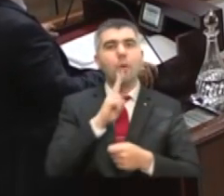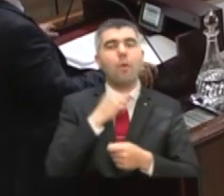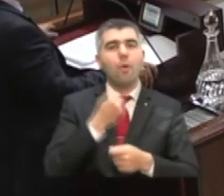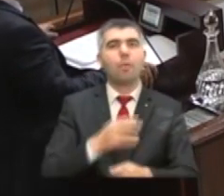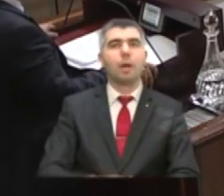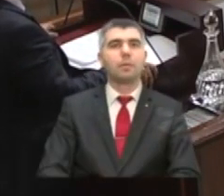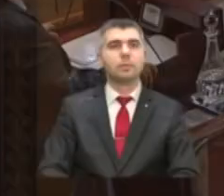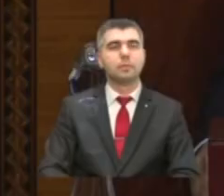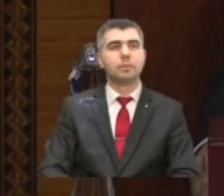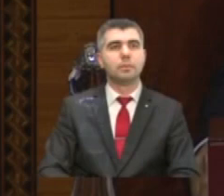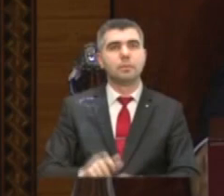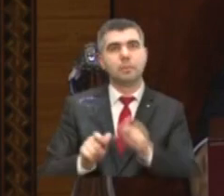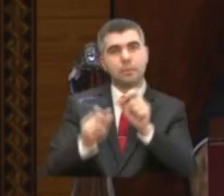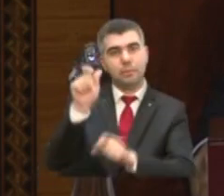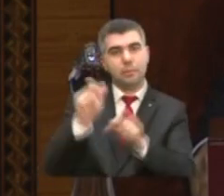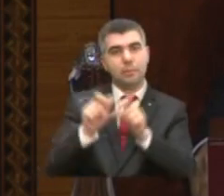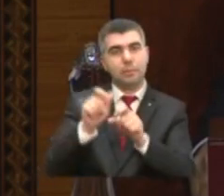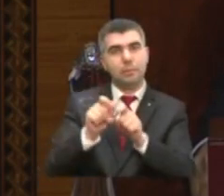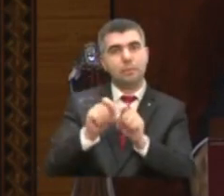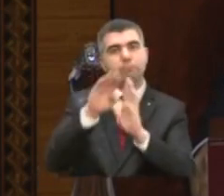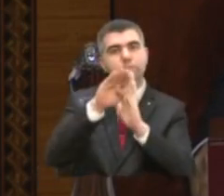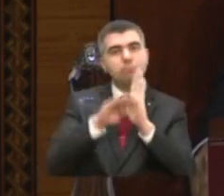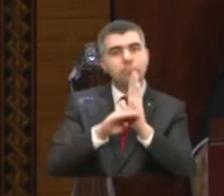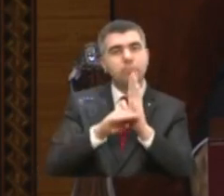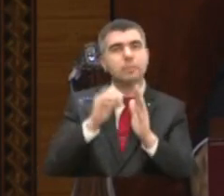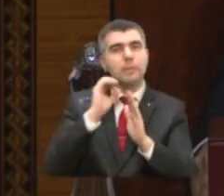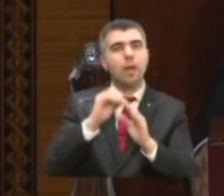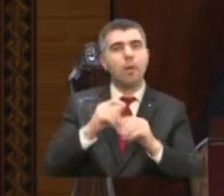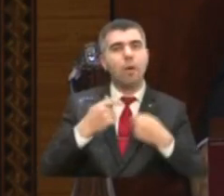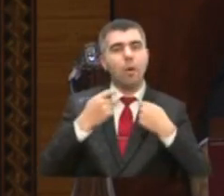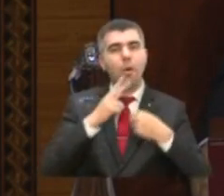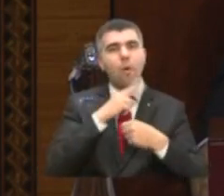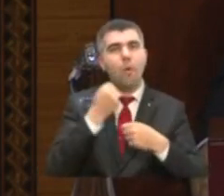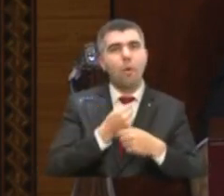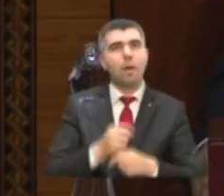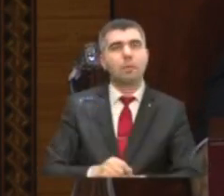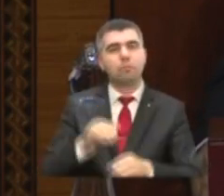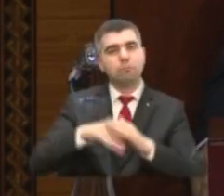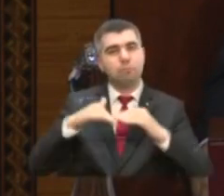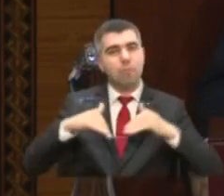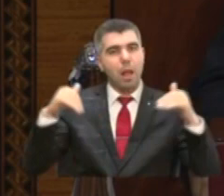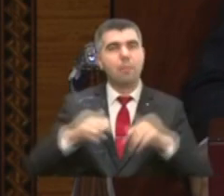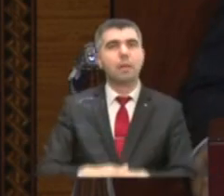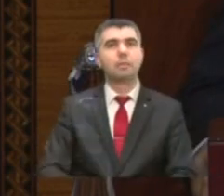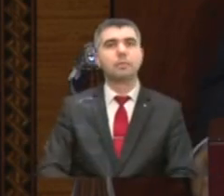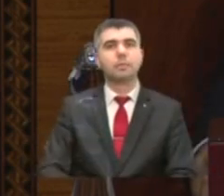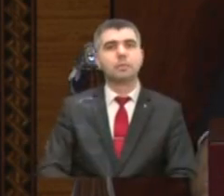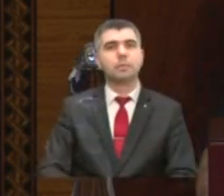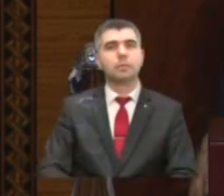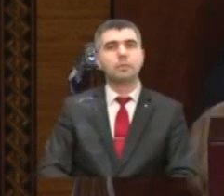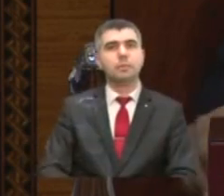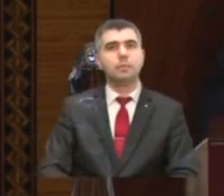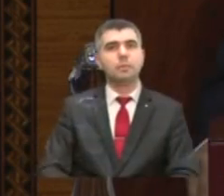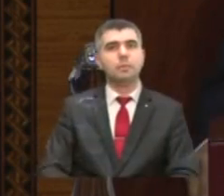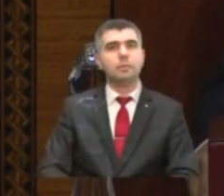المحترم، السيدات والسادة أعضاء الحكومة المحترمين، زميلاتي زملائي النواب المحترمين،